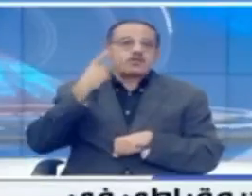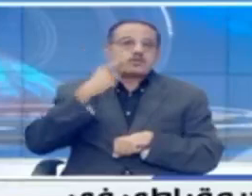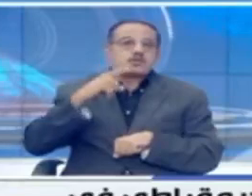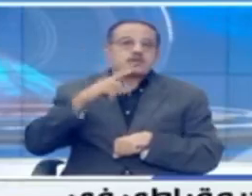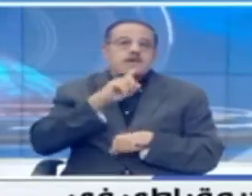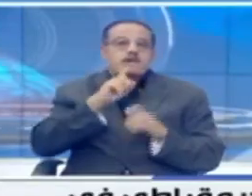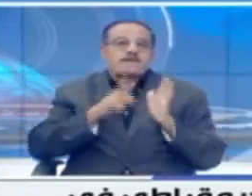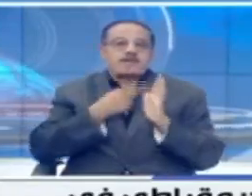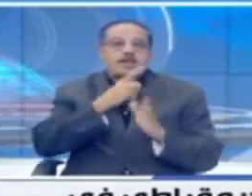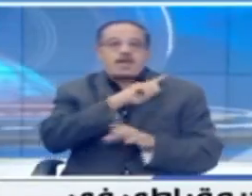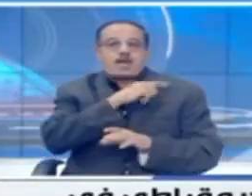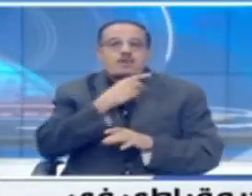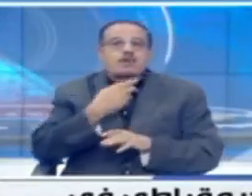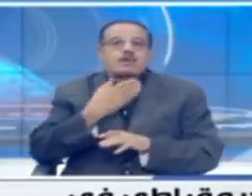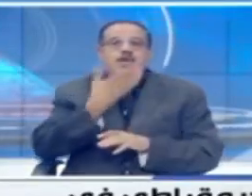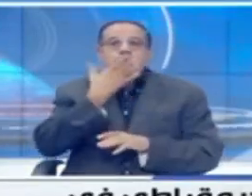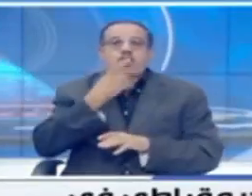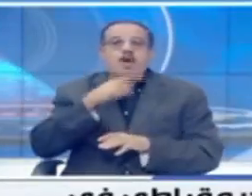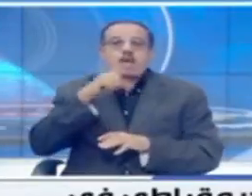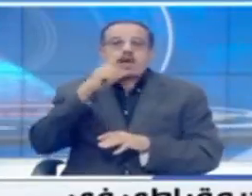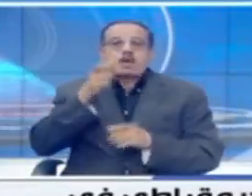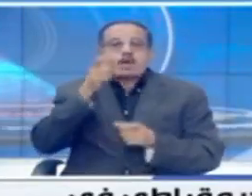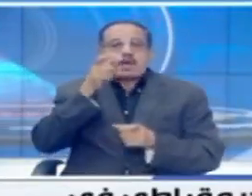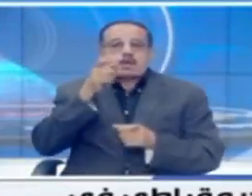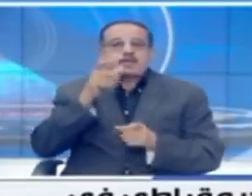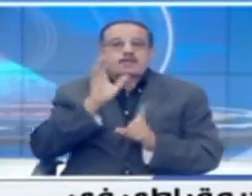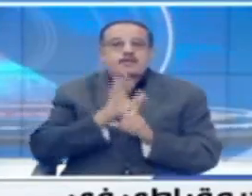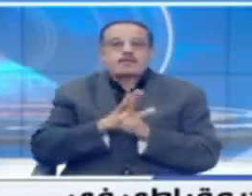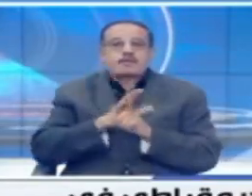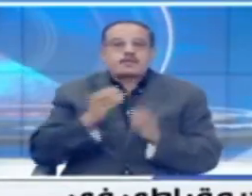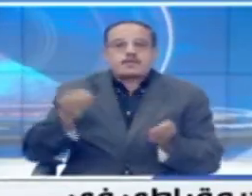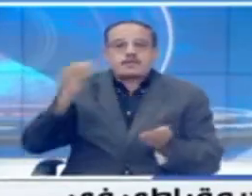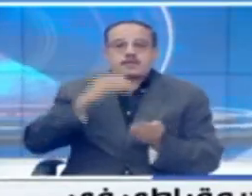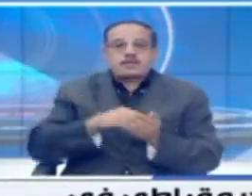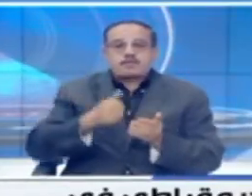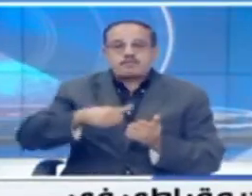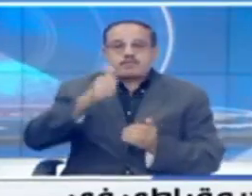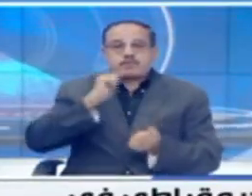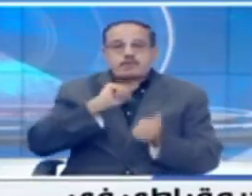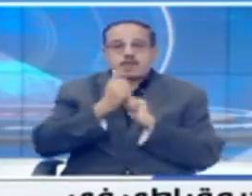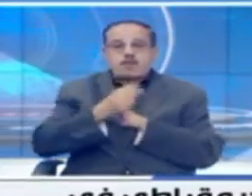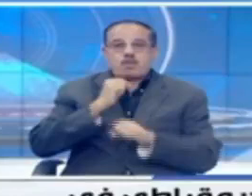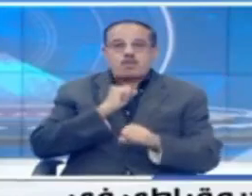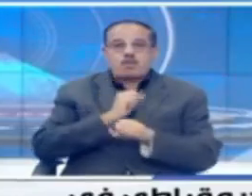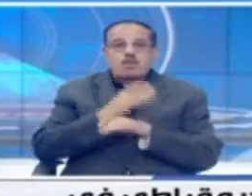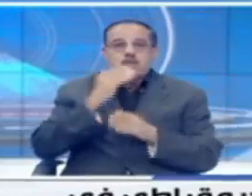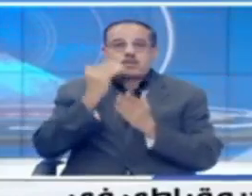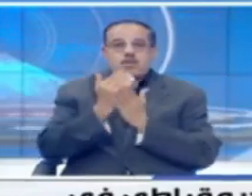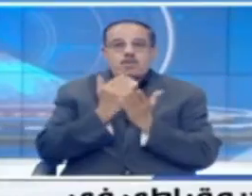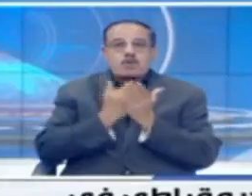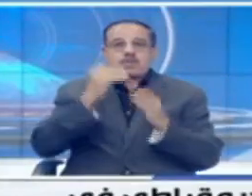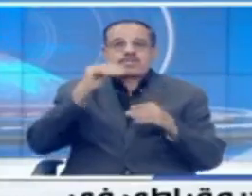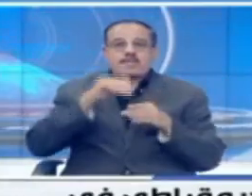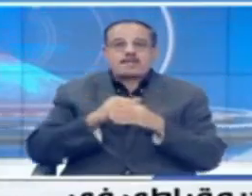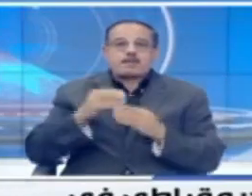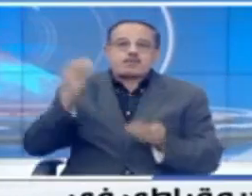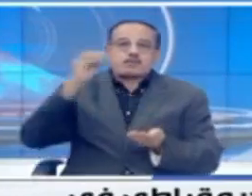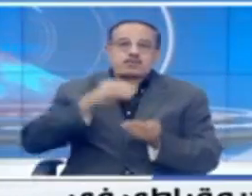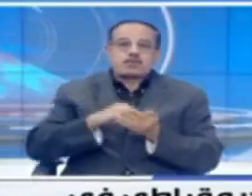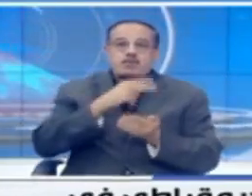للقوات المسلحة السودانية الفريق أول عبد الفتاح البرهان حرصه على حماية الانتقال وإنجاح